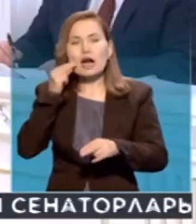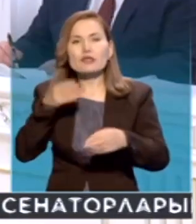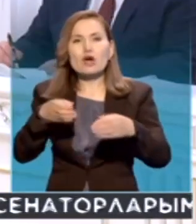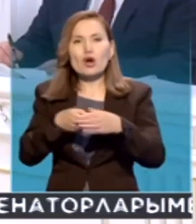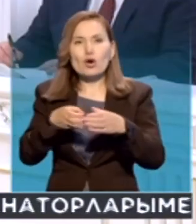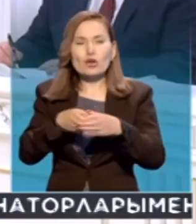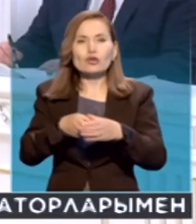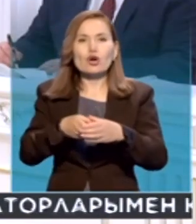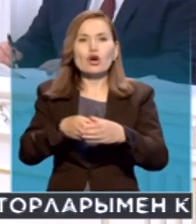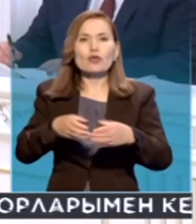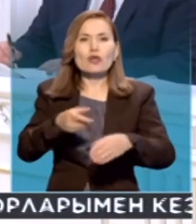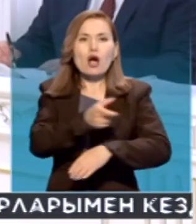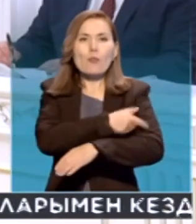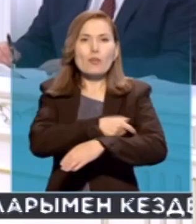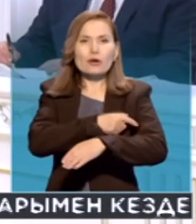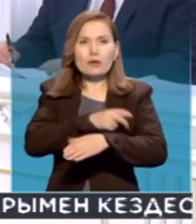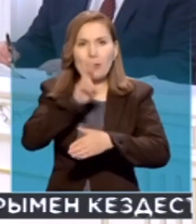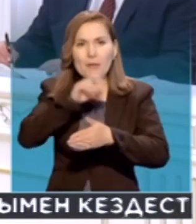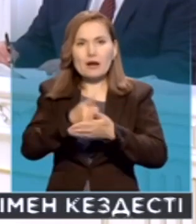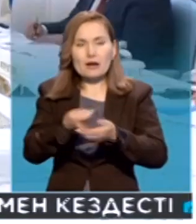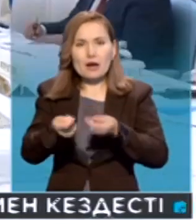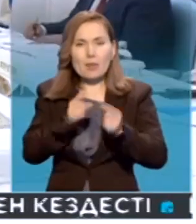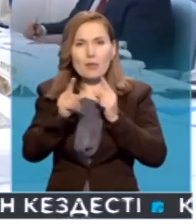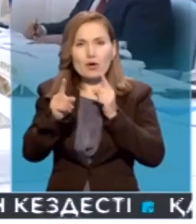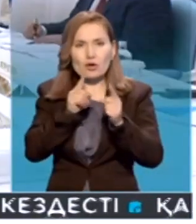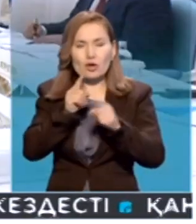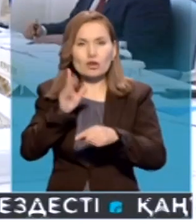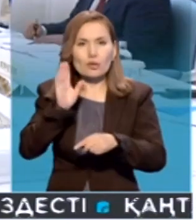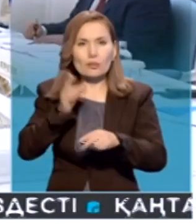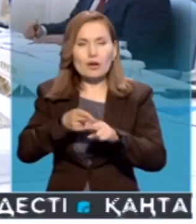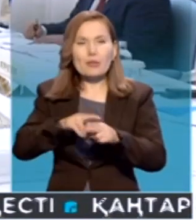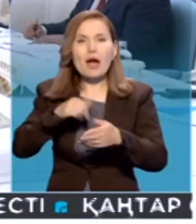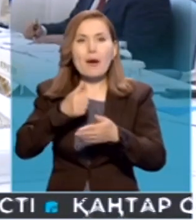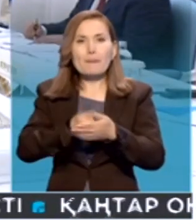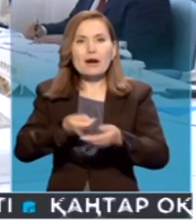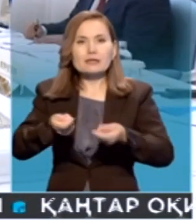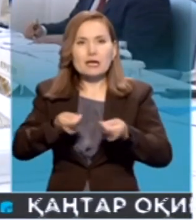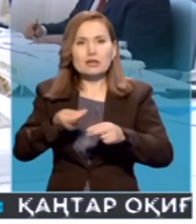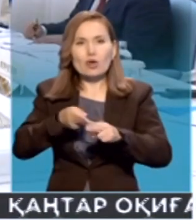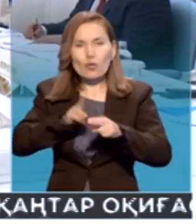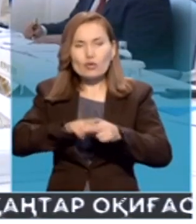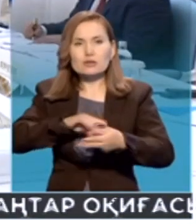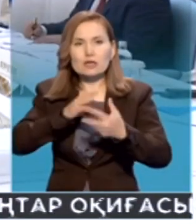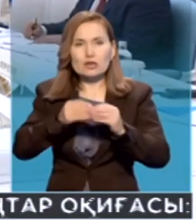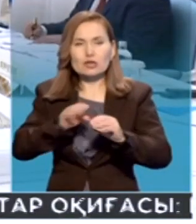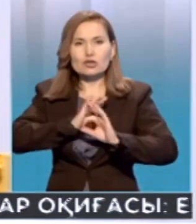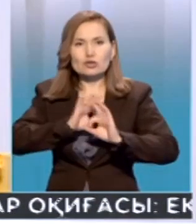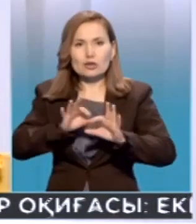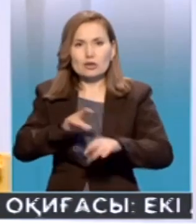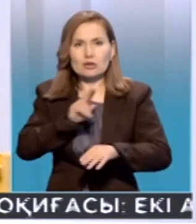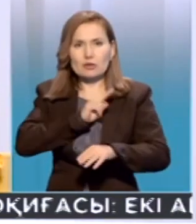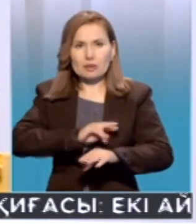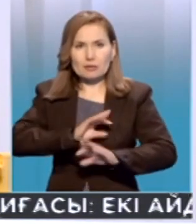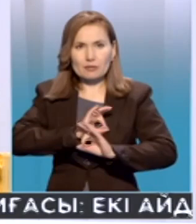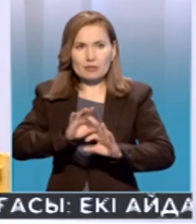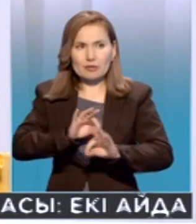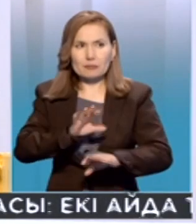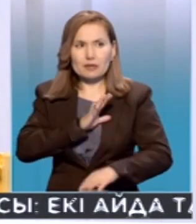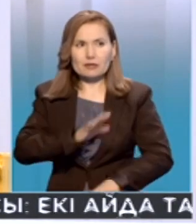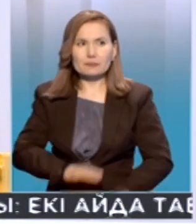мүше мемлекеттер басшылар кеңесінің кезекті отырысы өтеді. Бас хатшы соның дайындығы туралы мәлімет берді.